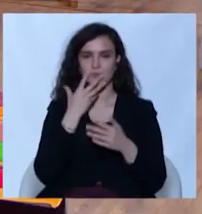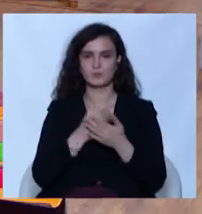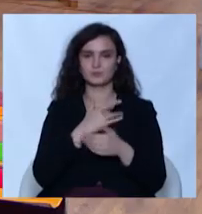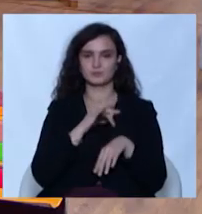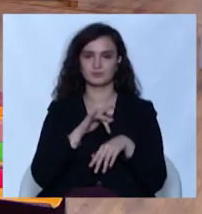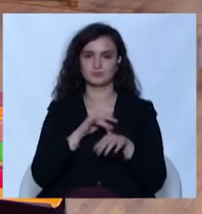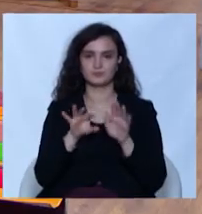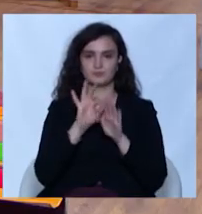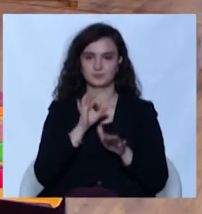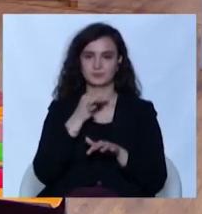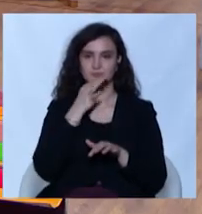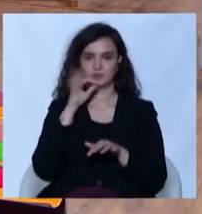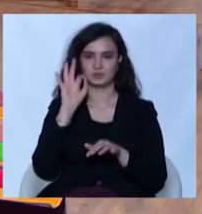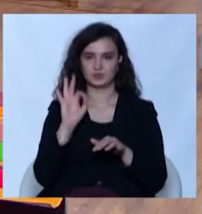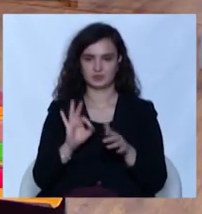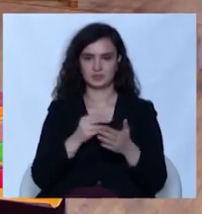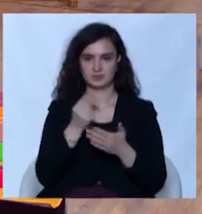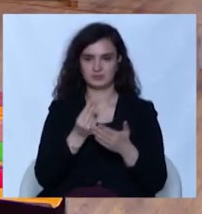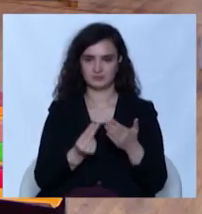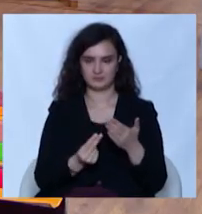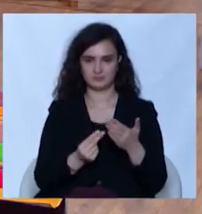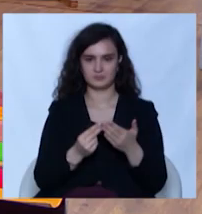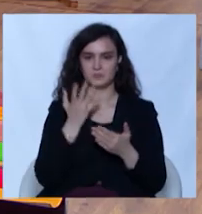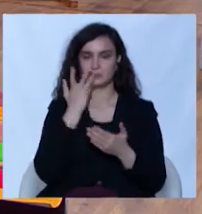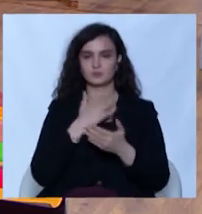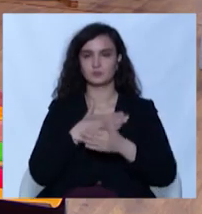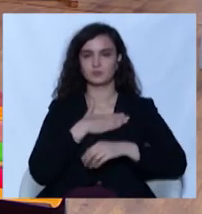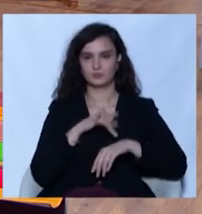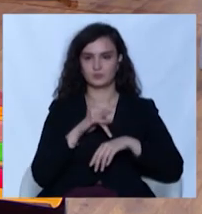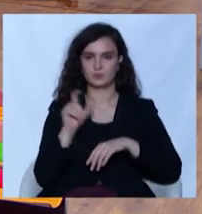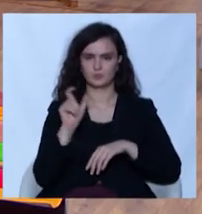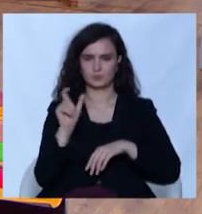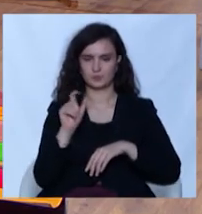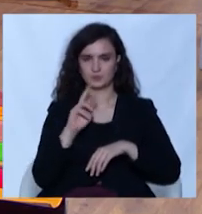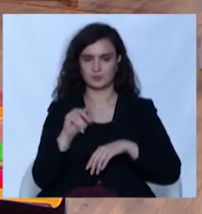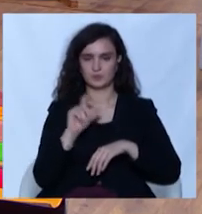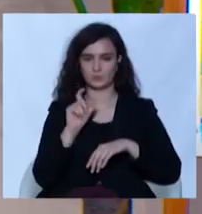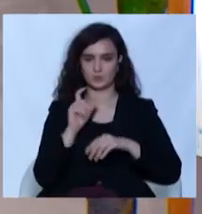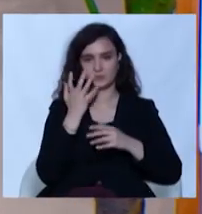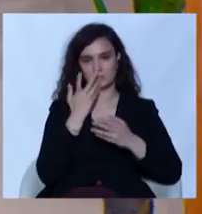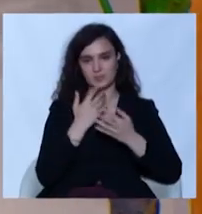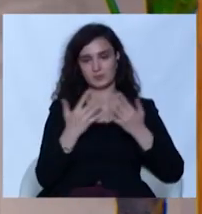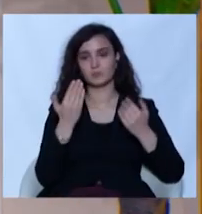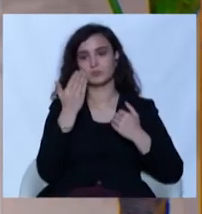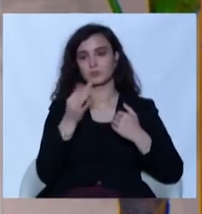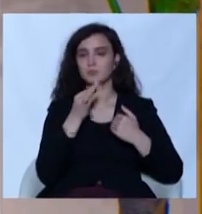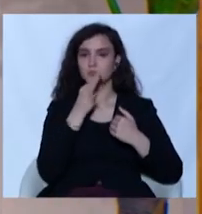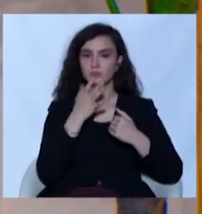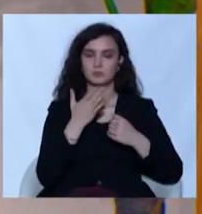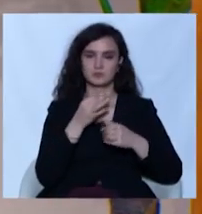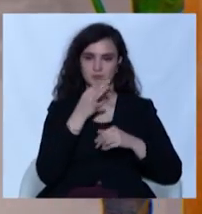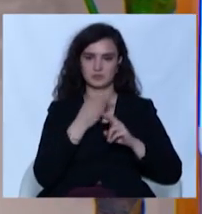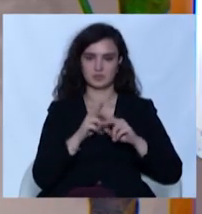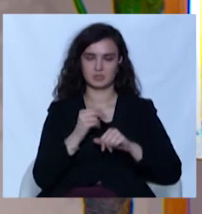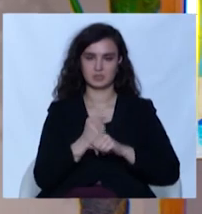საყვარელი, რომელსაც უფრო ხშირად ხმარობთ. ჩემი საყვარელი ფერი არის ლურჯი და ლურჯის ტონალობა. თქვენი რომელიც იქნება